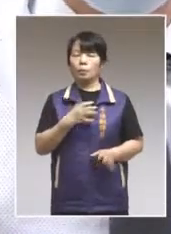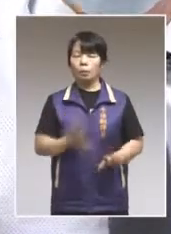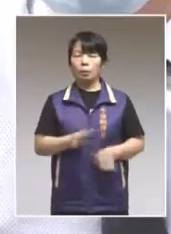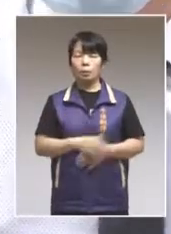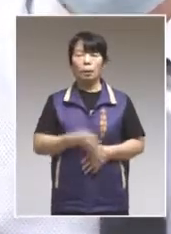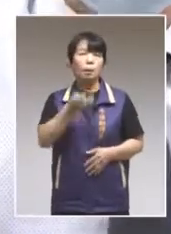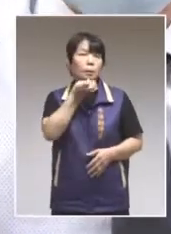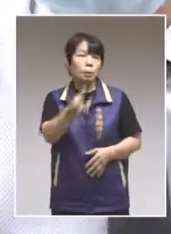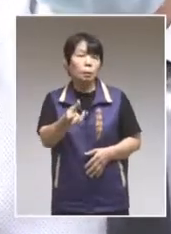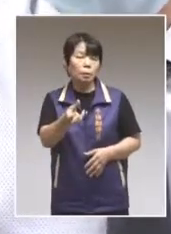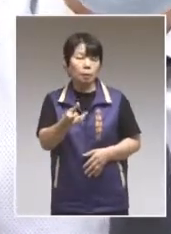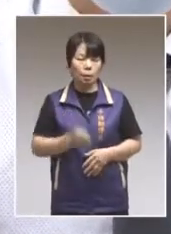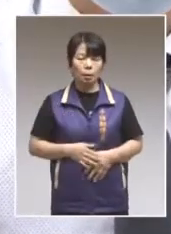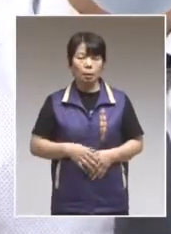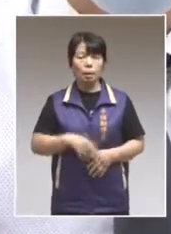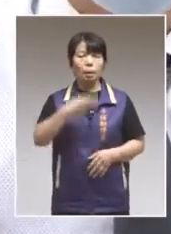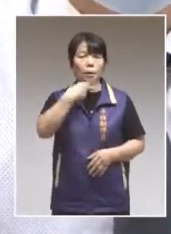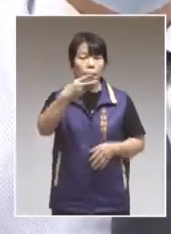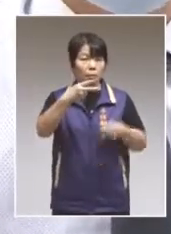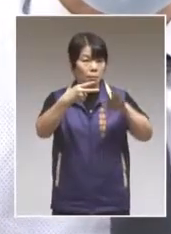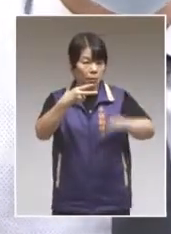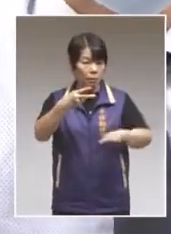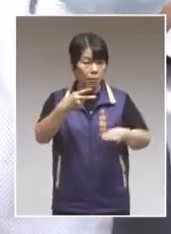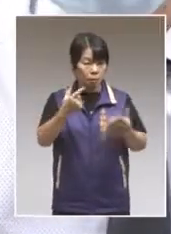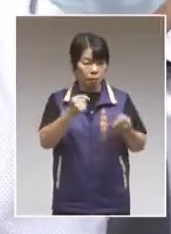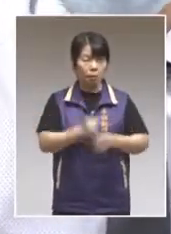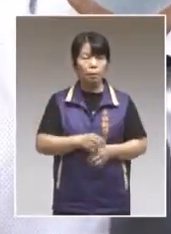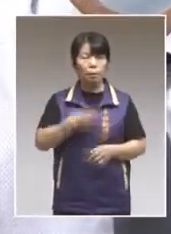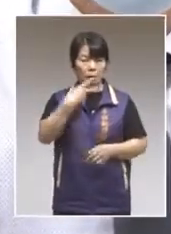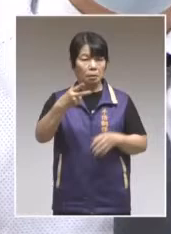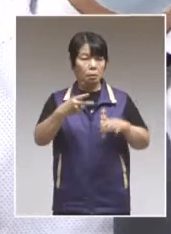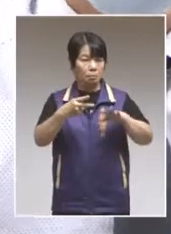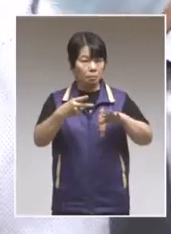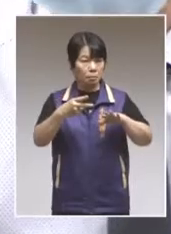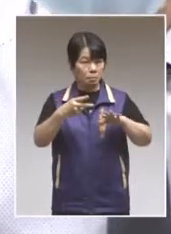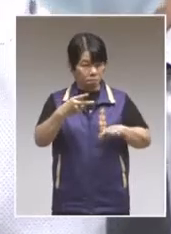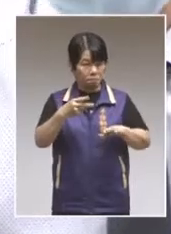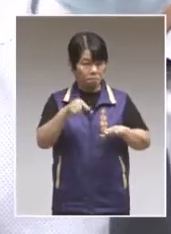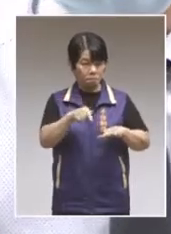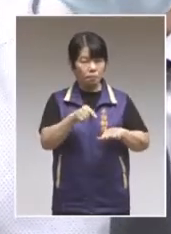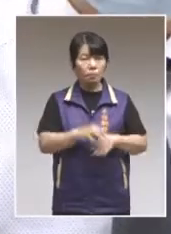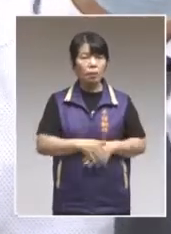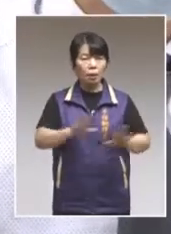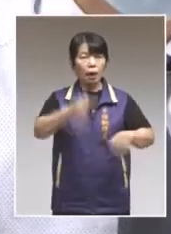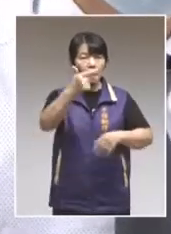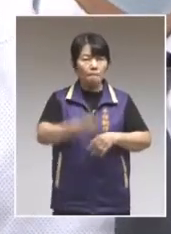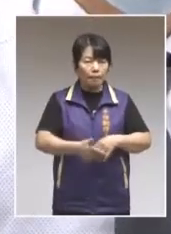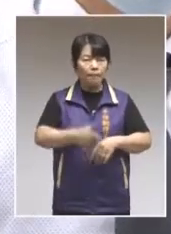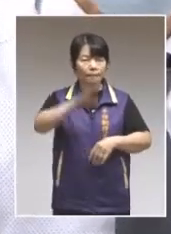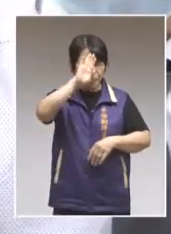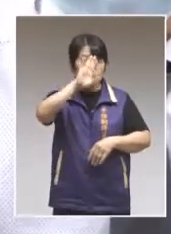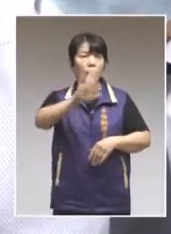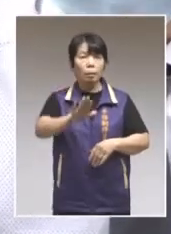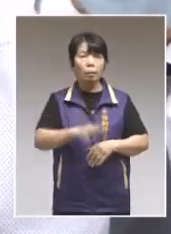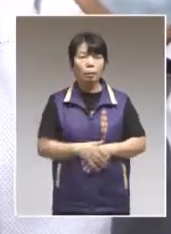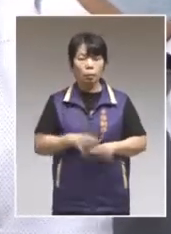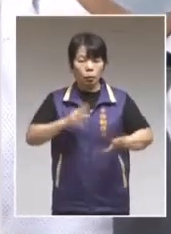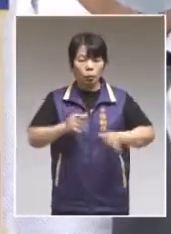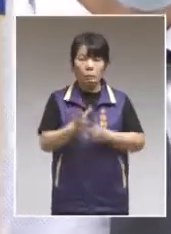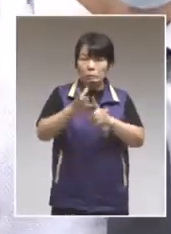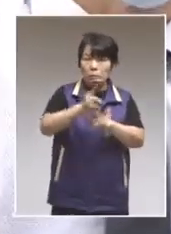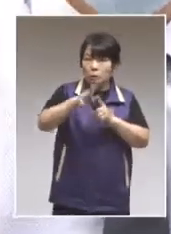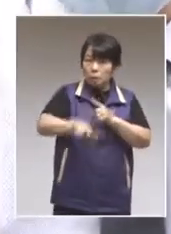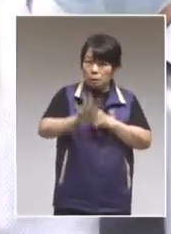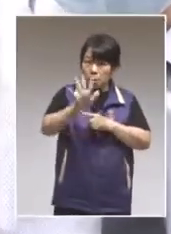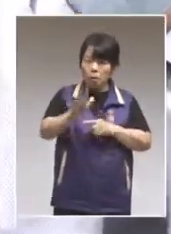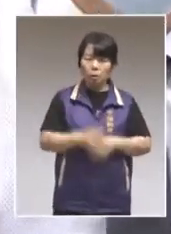小比如说未满两岁的除了年龄本身以外他如果有一些慢性的肺疾病，有一些神经疾病，有一